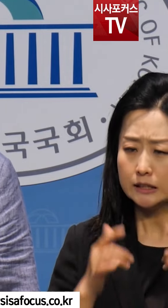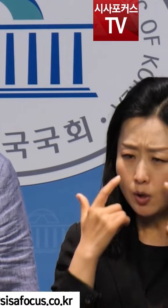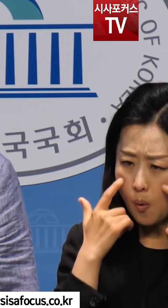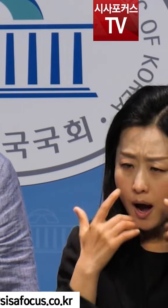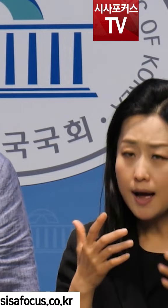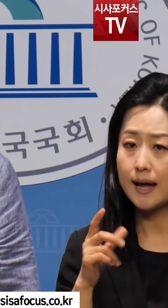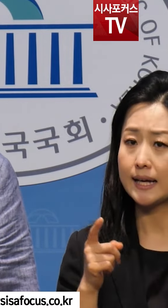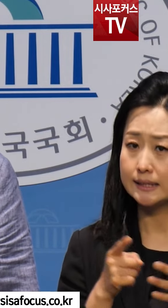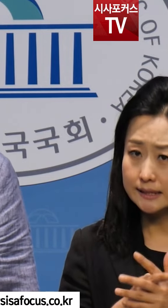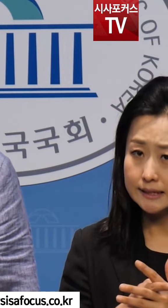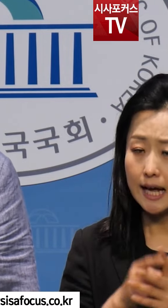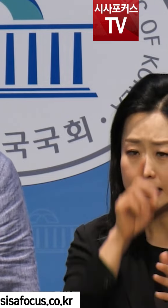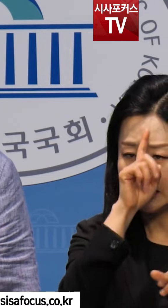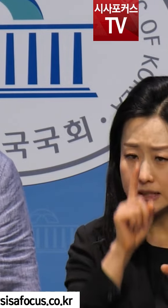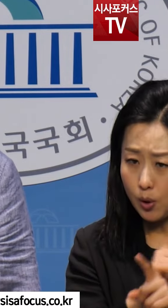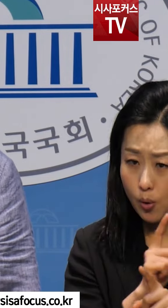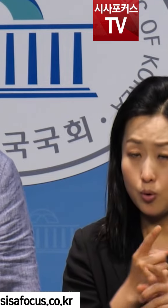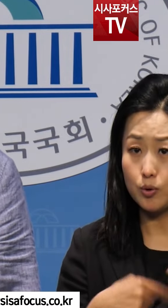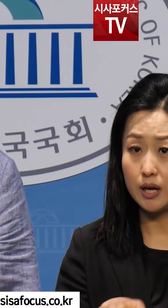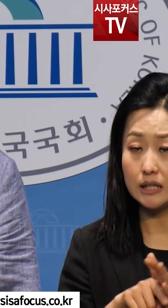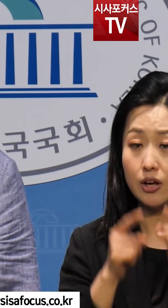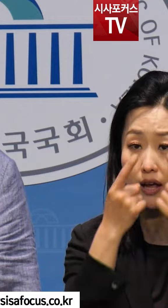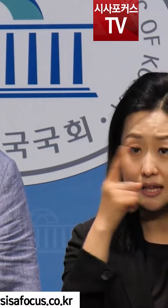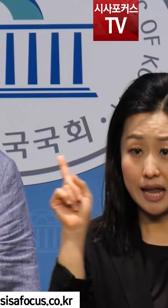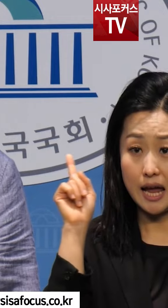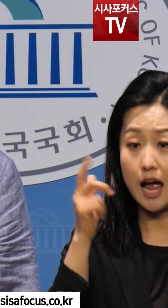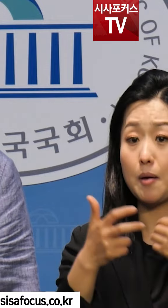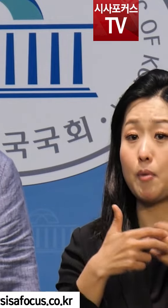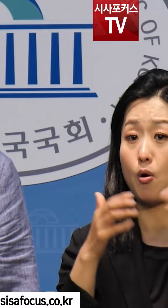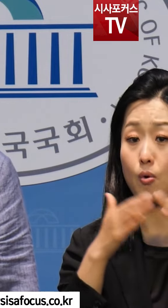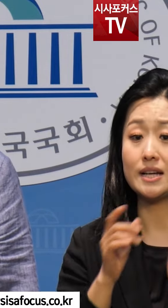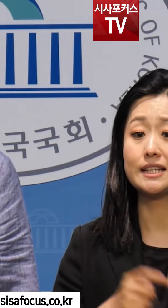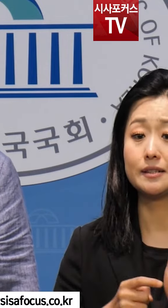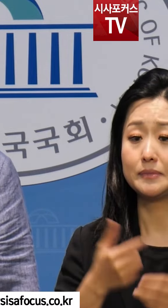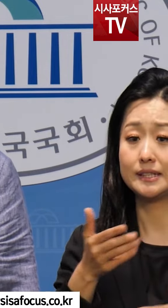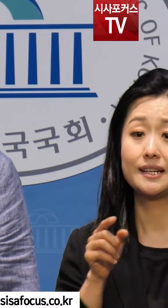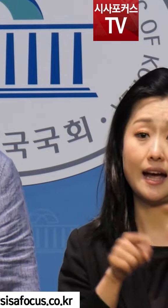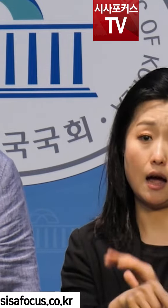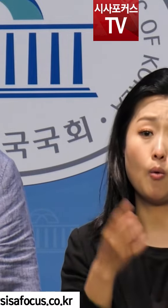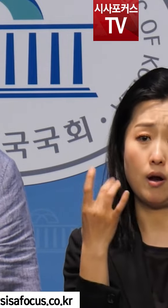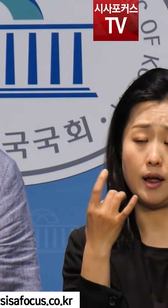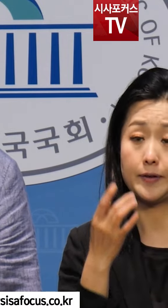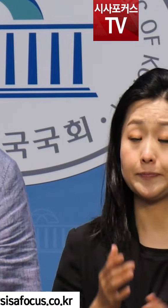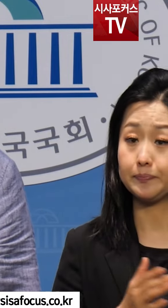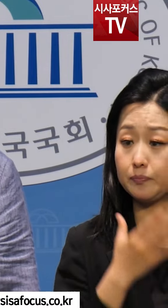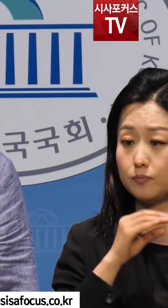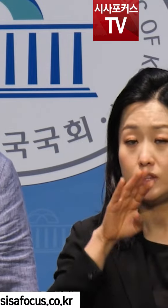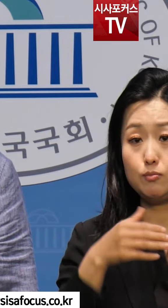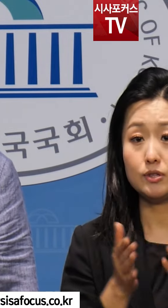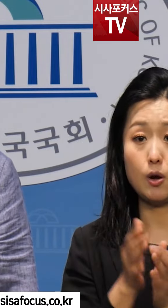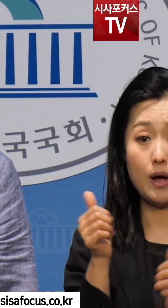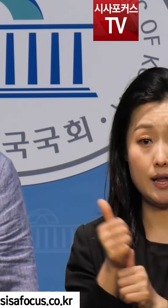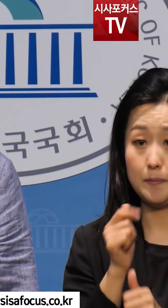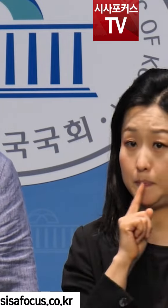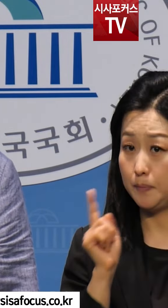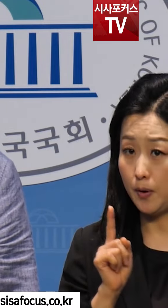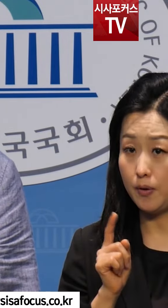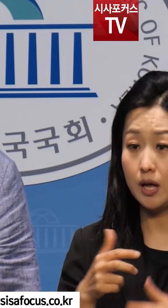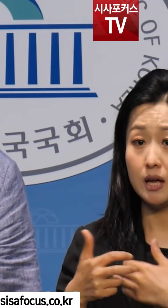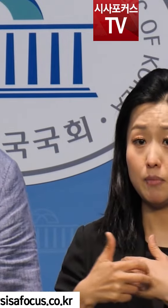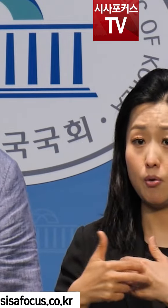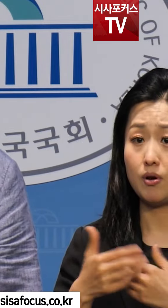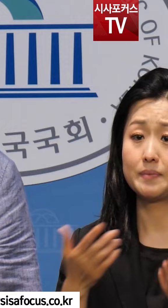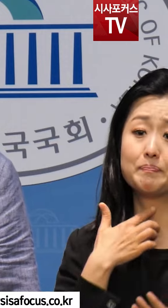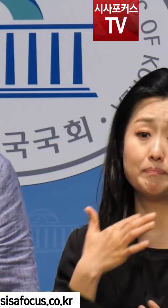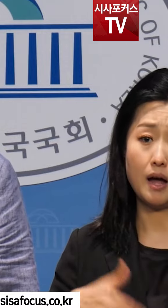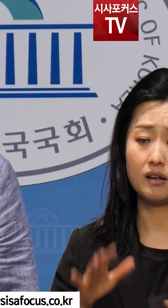정확한 진단과 치료를 위해 대학병원 응급실을 찾게 되는 것입니다. 박민수 보건복지부 차관은 의사 출신이